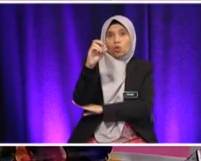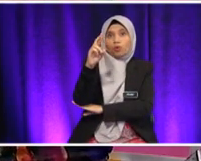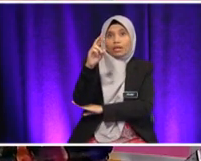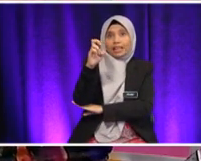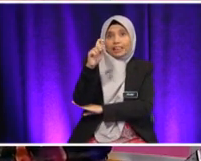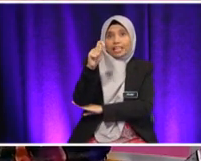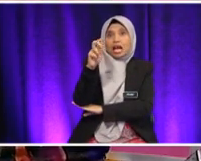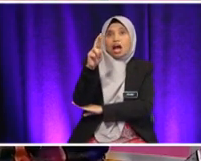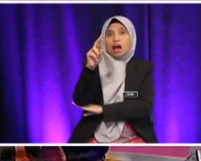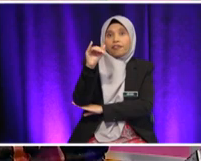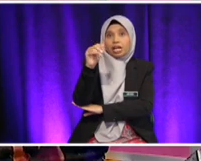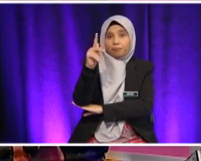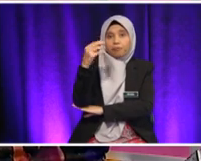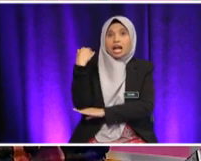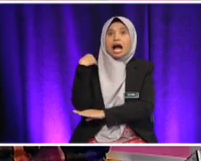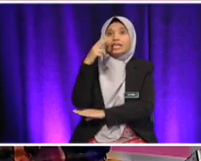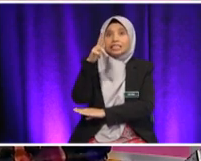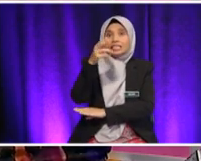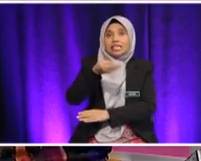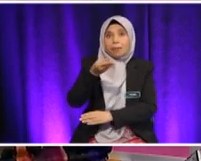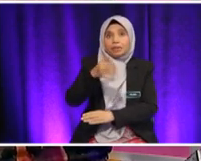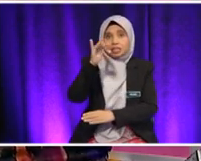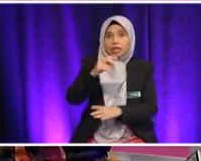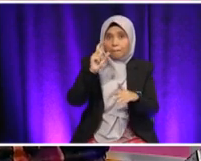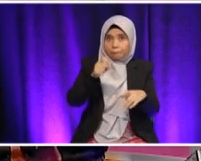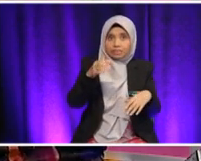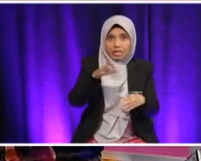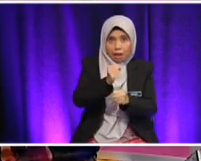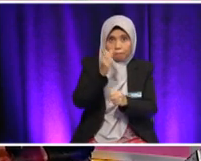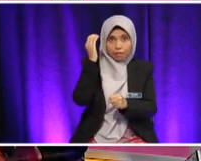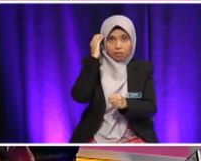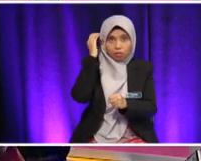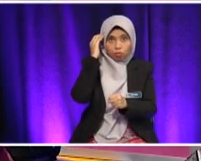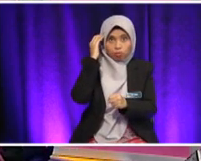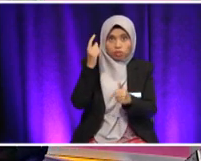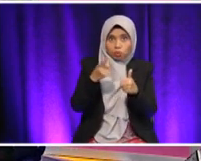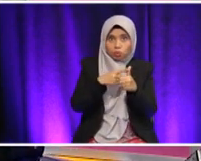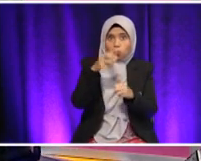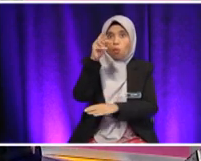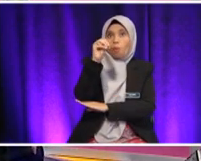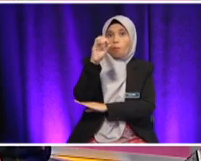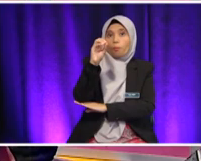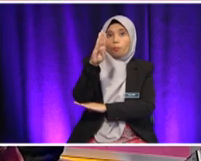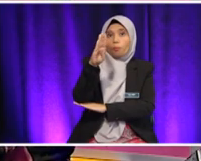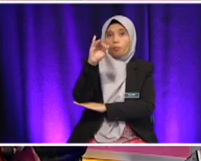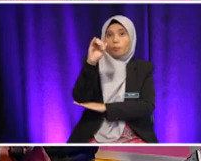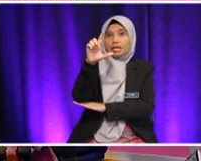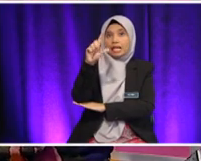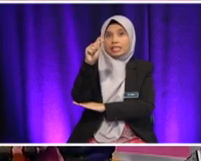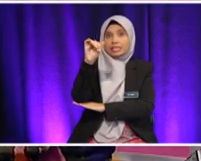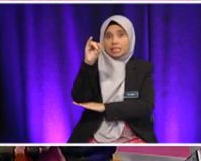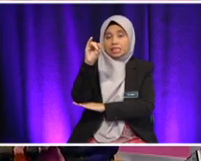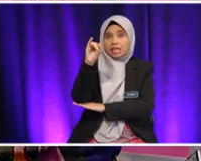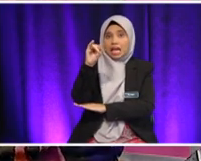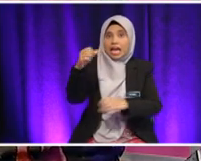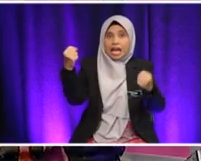ada tiga aspek yang perlu kita ambil tahu yaitu mobility kemudian insiden jatuh